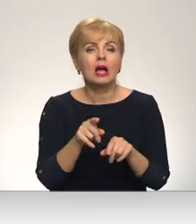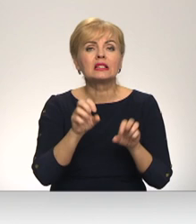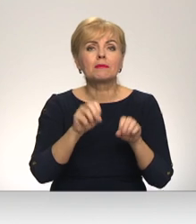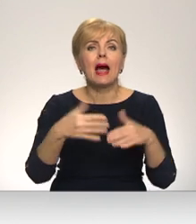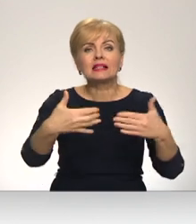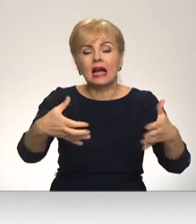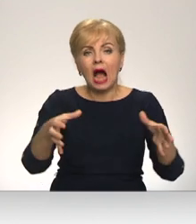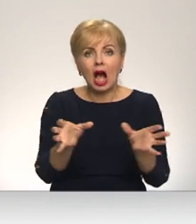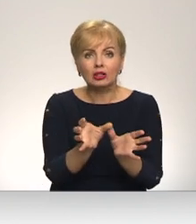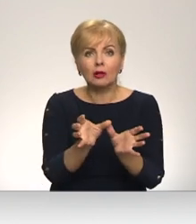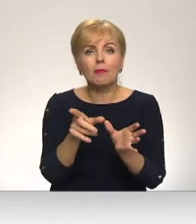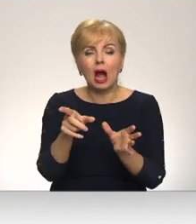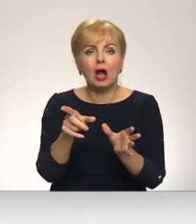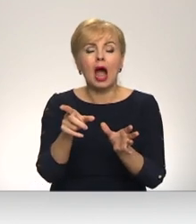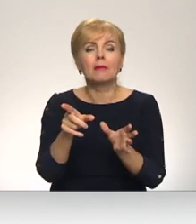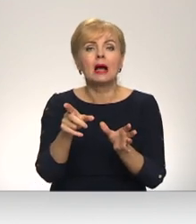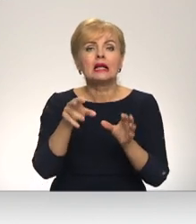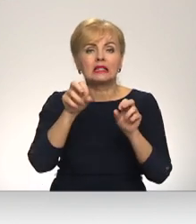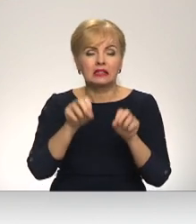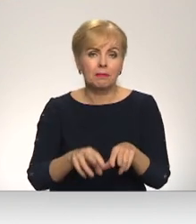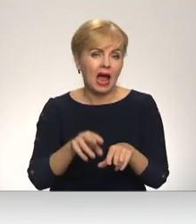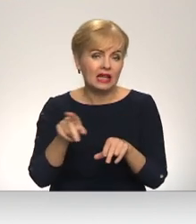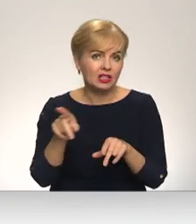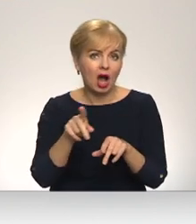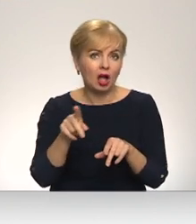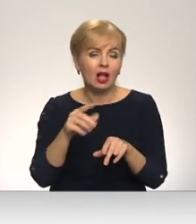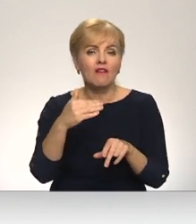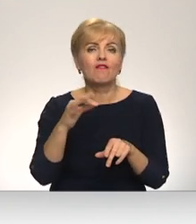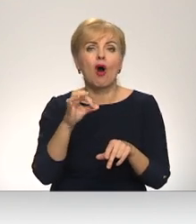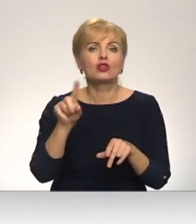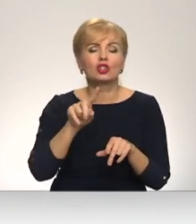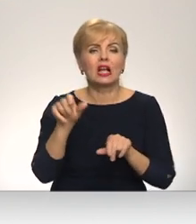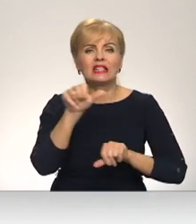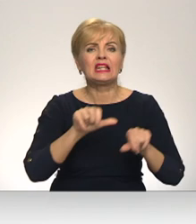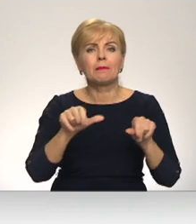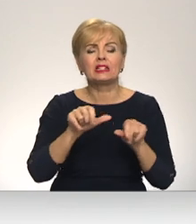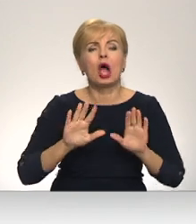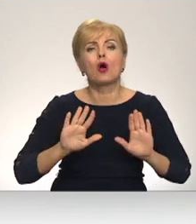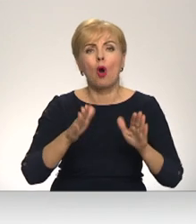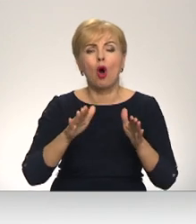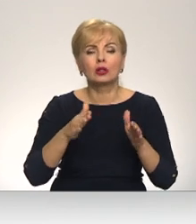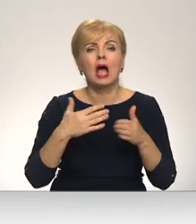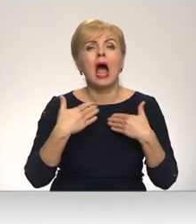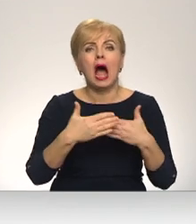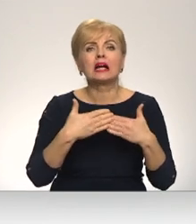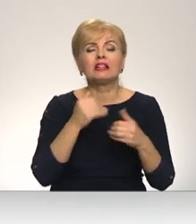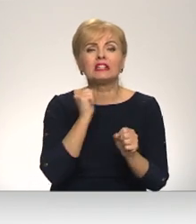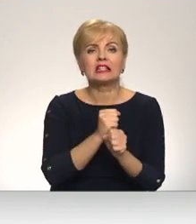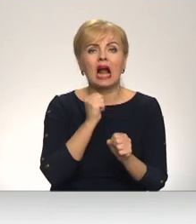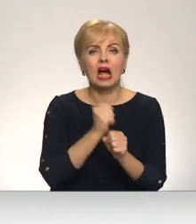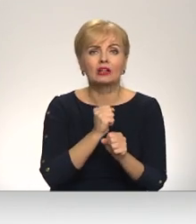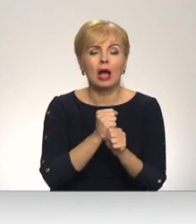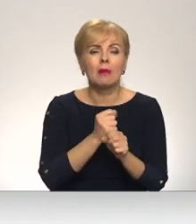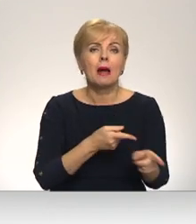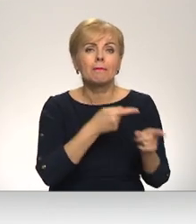katlumāja Salkalnas ciematā, kur šobrīd ir fosīlie kurināmie. Mēs šobrīd aktīvi strādājam pie tā, ka